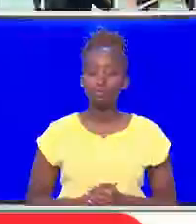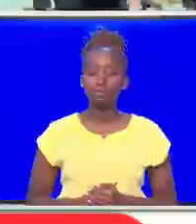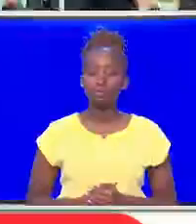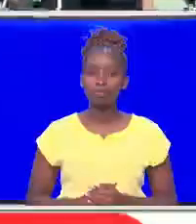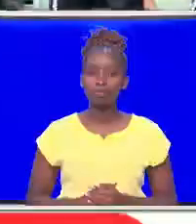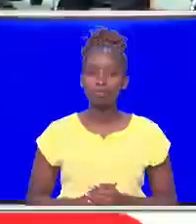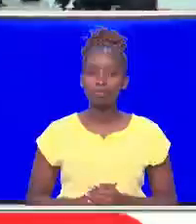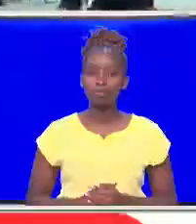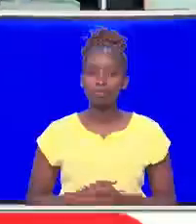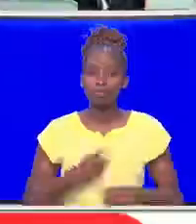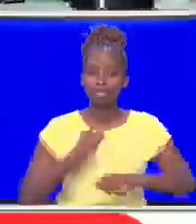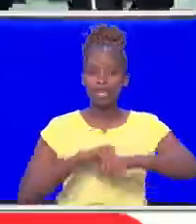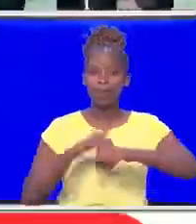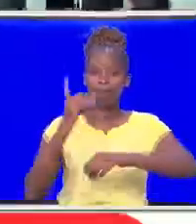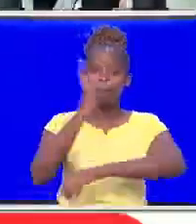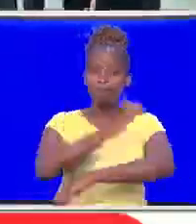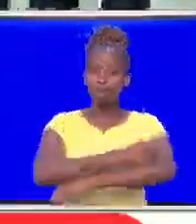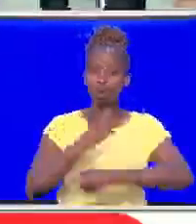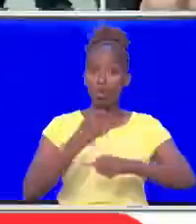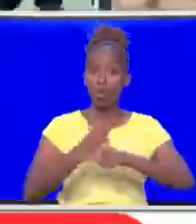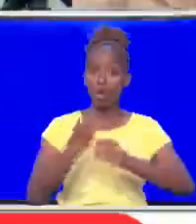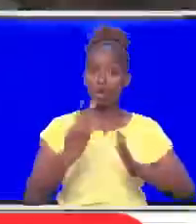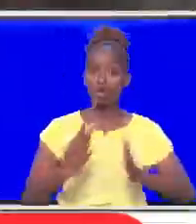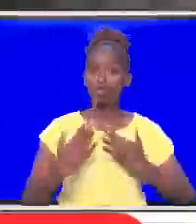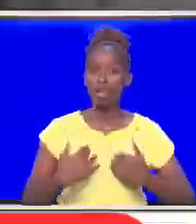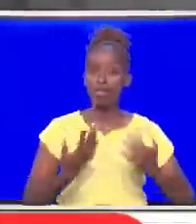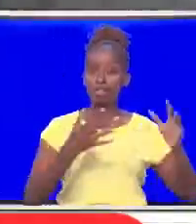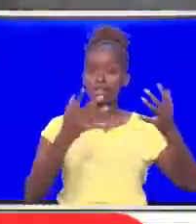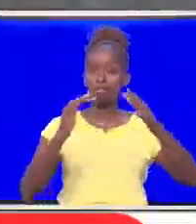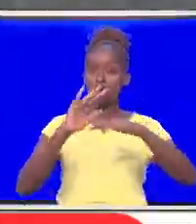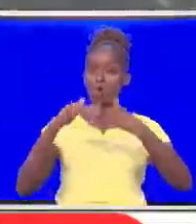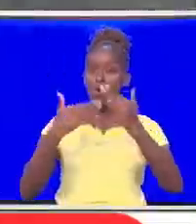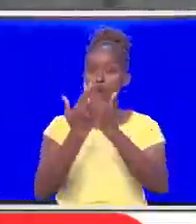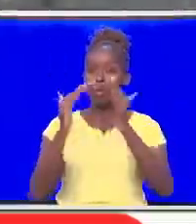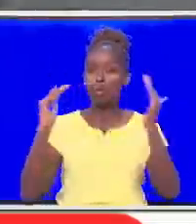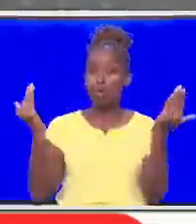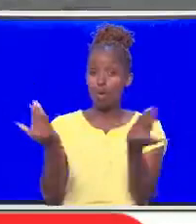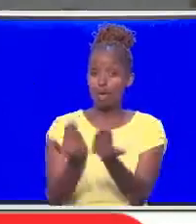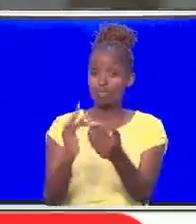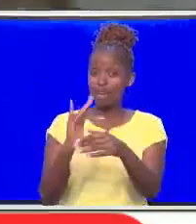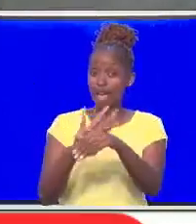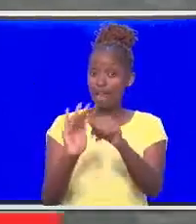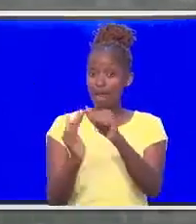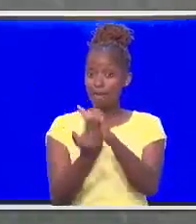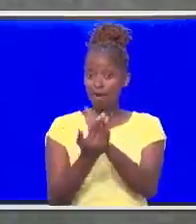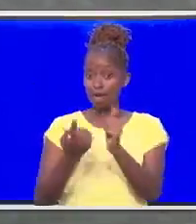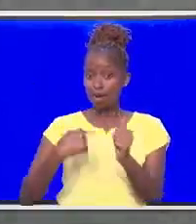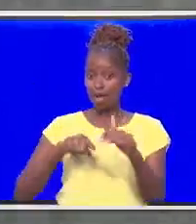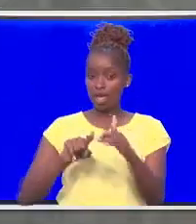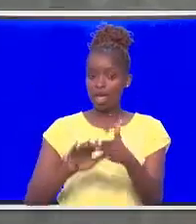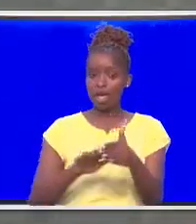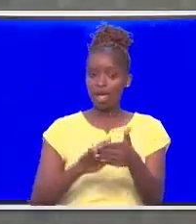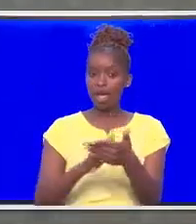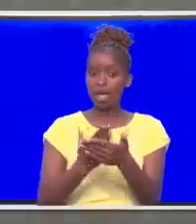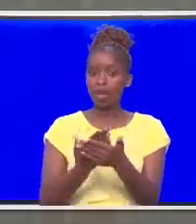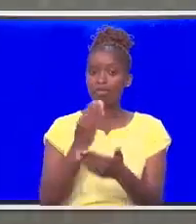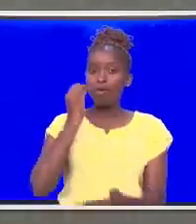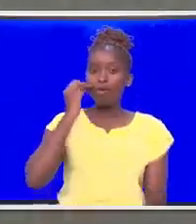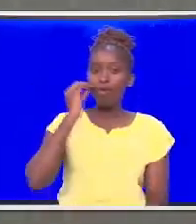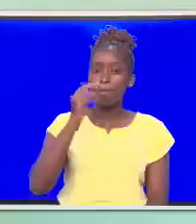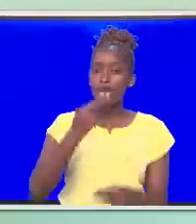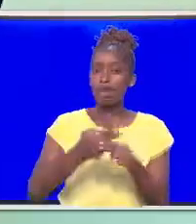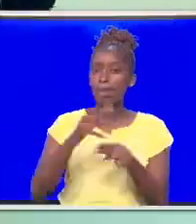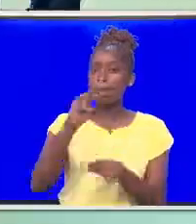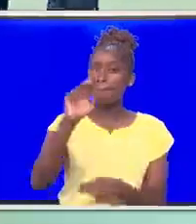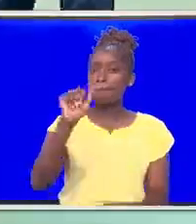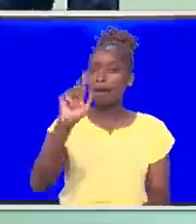Huku siku ya wafanyikazi ikiadhimishwa kote duniani, asubuhi na mapema tunawasili nyumbani kwake Martin Kipto, eneo la